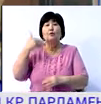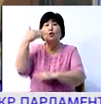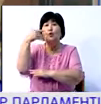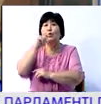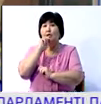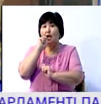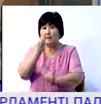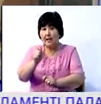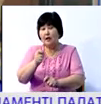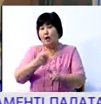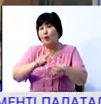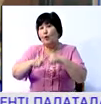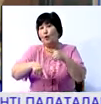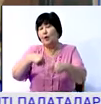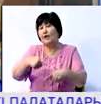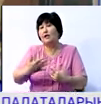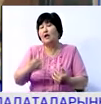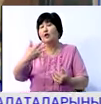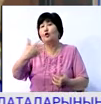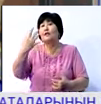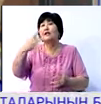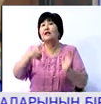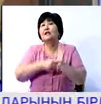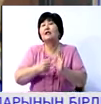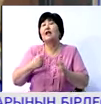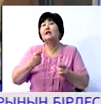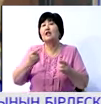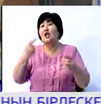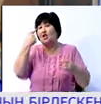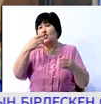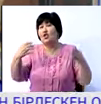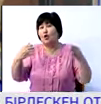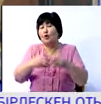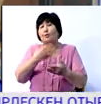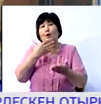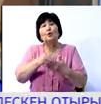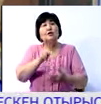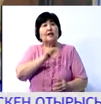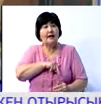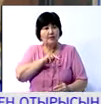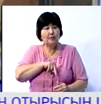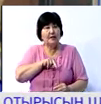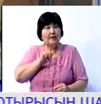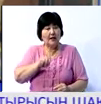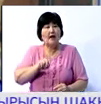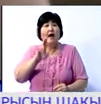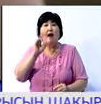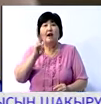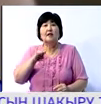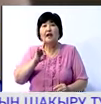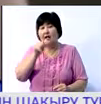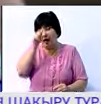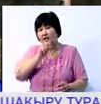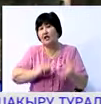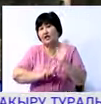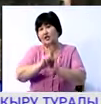кейін барып осы 55-47 әскери бөлімінің жеке құрамы өздерінің қызметтерін сол қаңтар айынан бастап